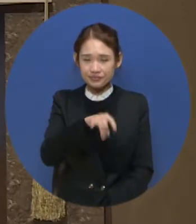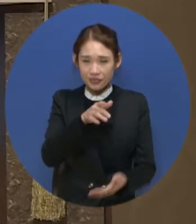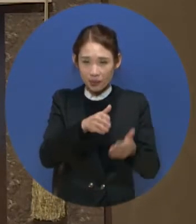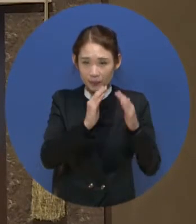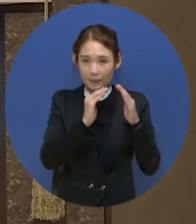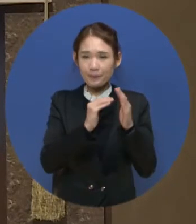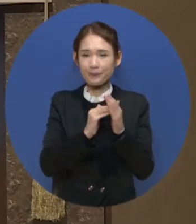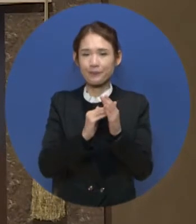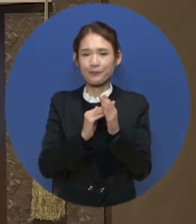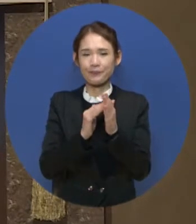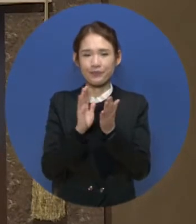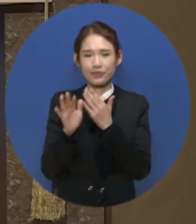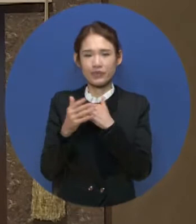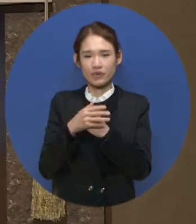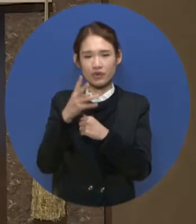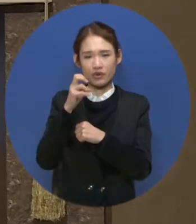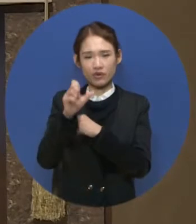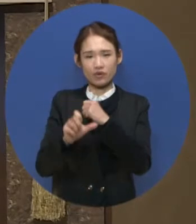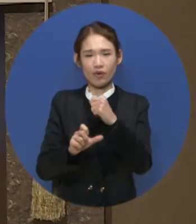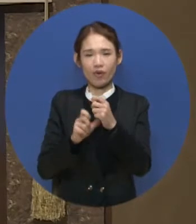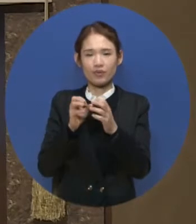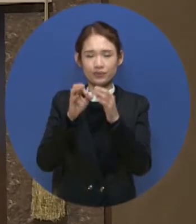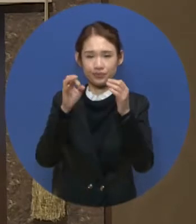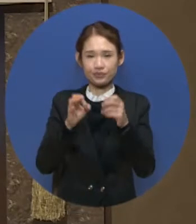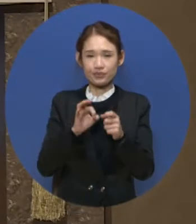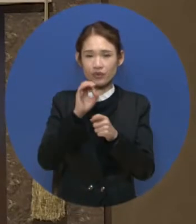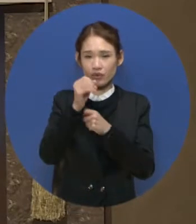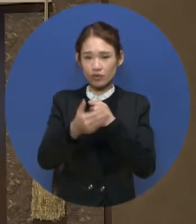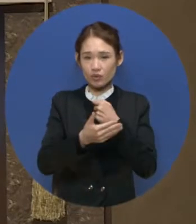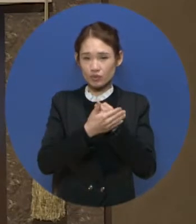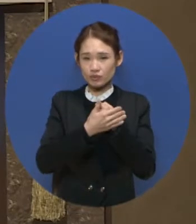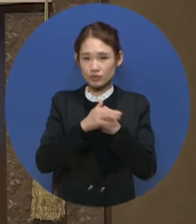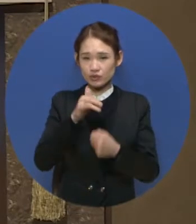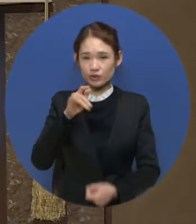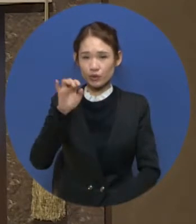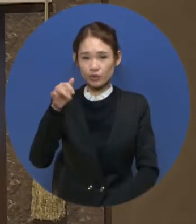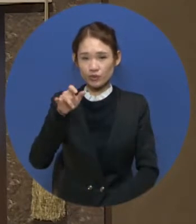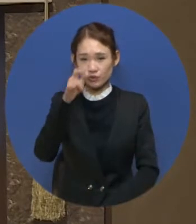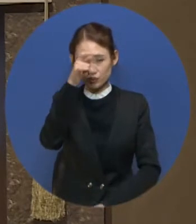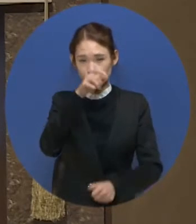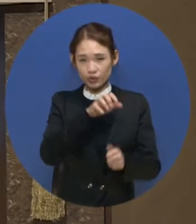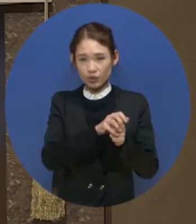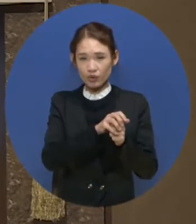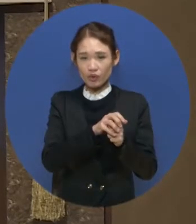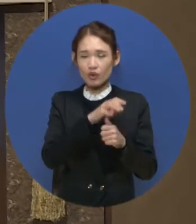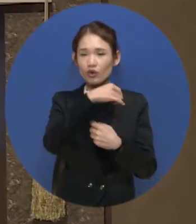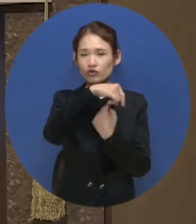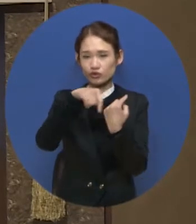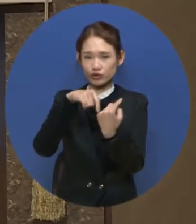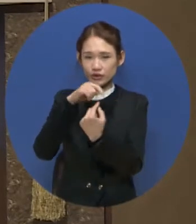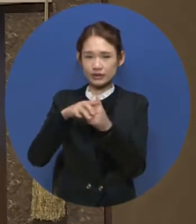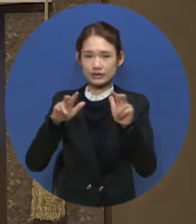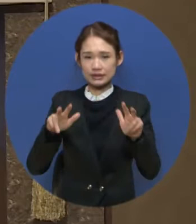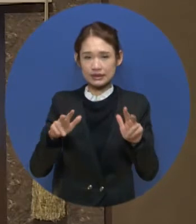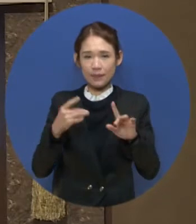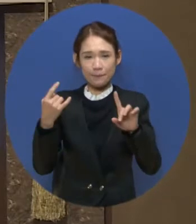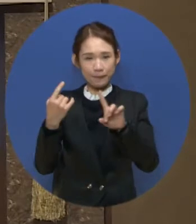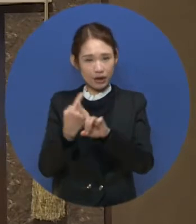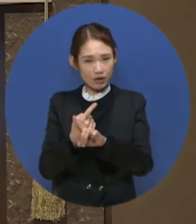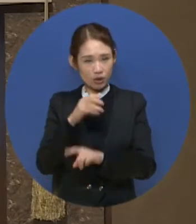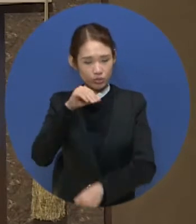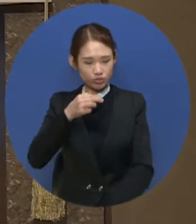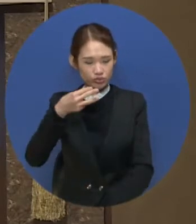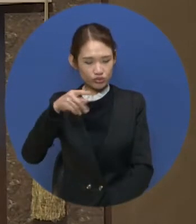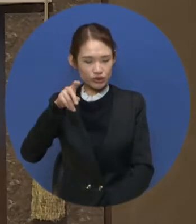열어서 네. 35년 동안은 영원한 도움의 성모 수도회에서 위탁 운영을 했어요. 물론 네. 지금은 이제 푸르메 재단에서